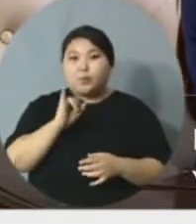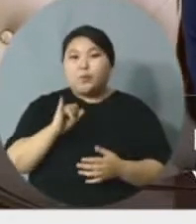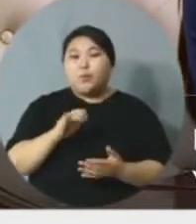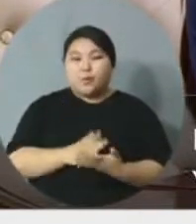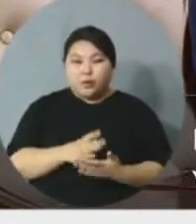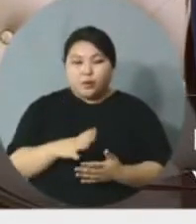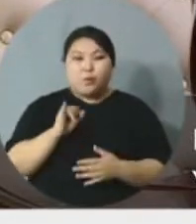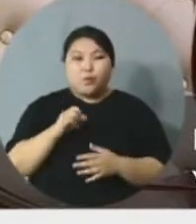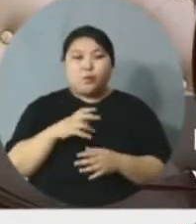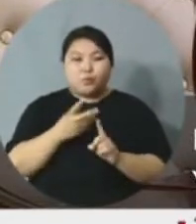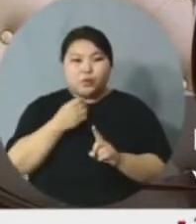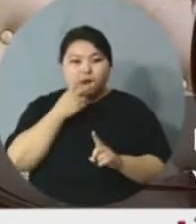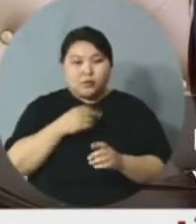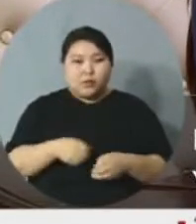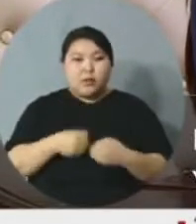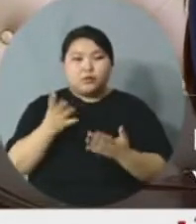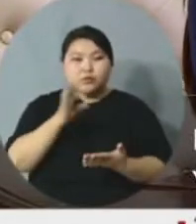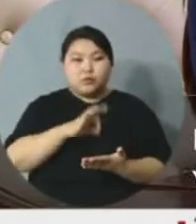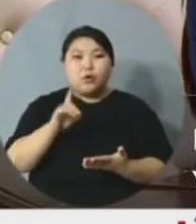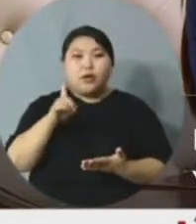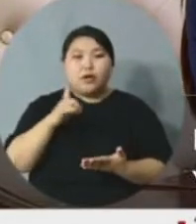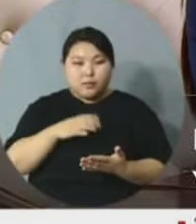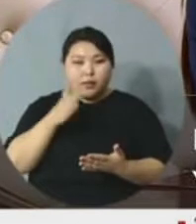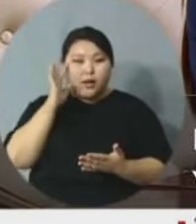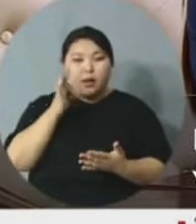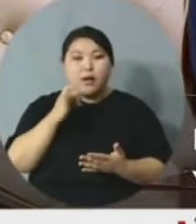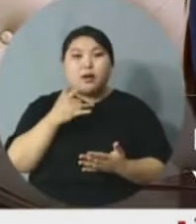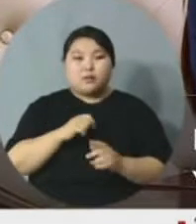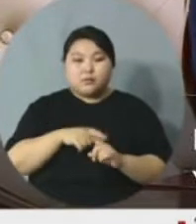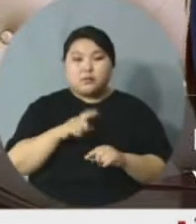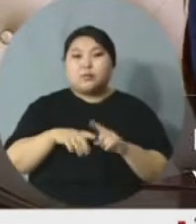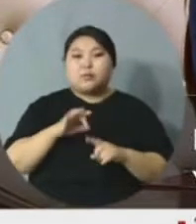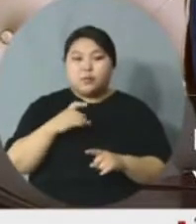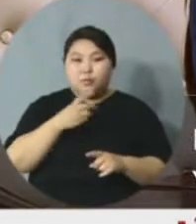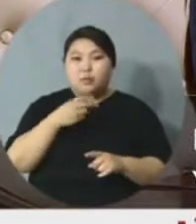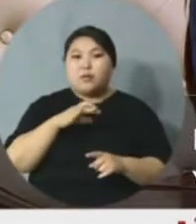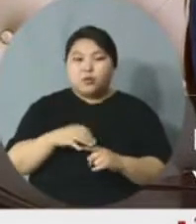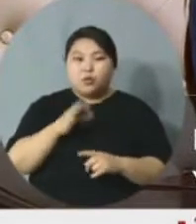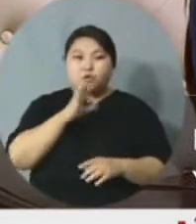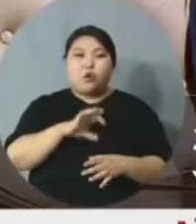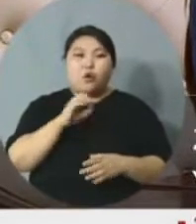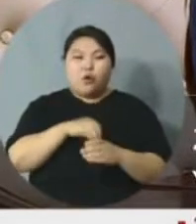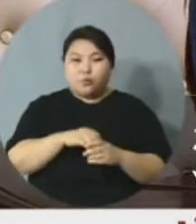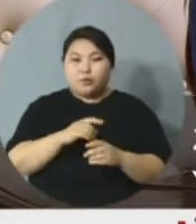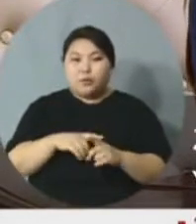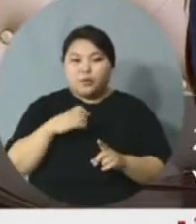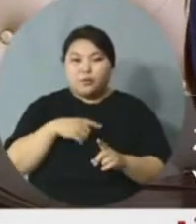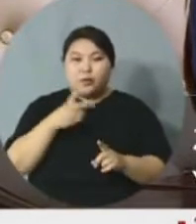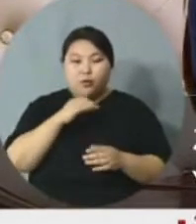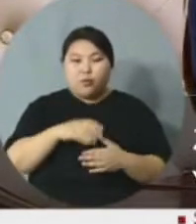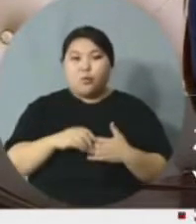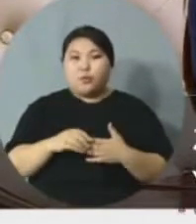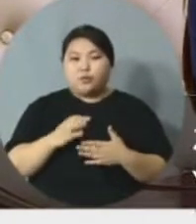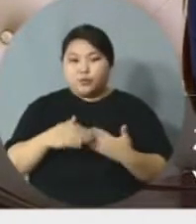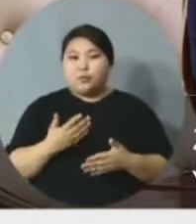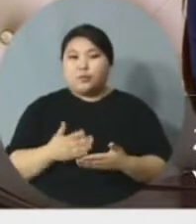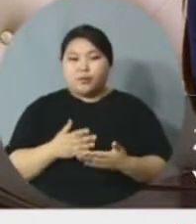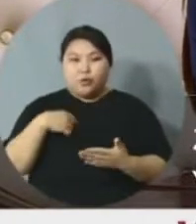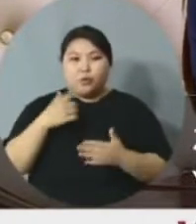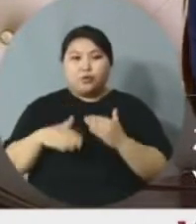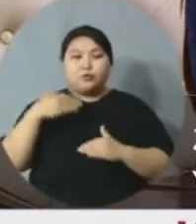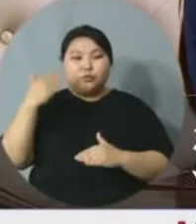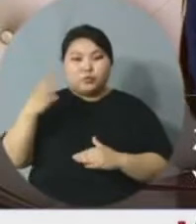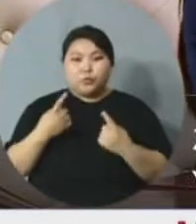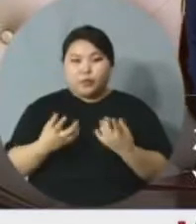байна. Муу өргөн циклээс гарах цорын ганц хаанаас нь дэгээд жаж ирэх үгүй мэдээж хөрөнгө оруулалт хийх гэсэн үгтэй мэдээж